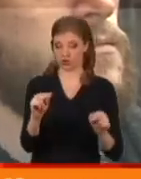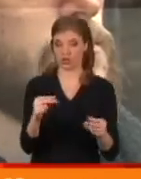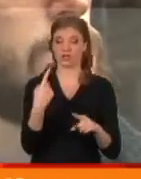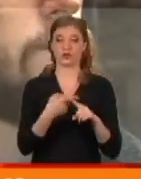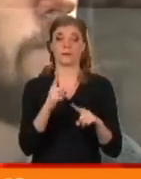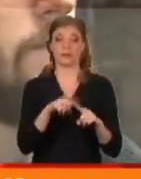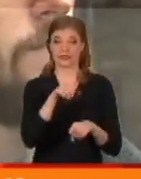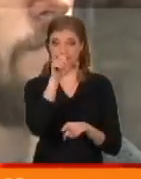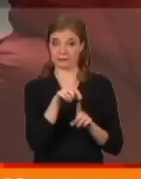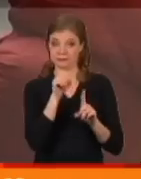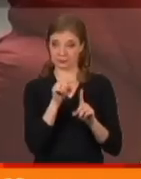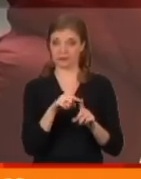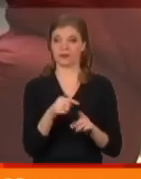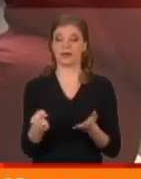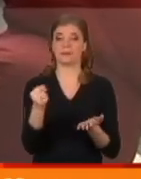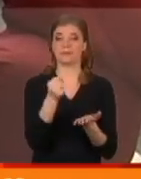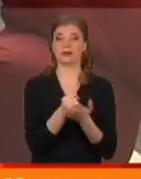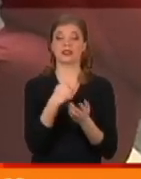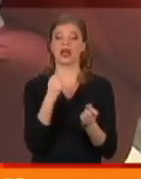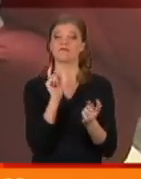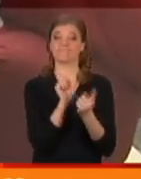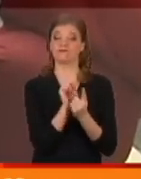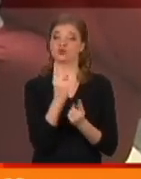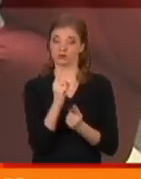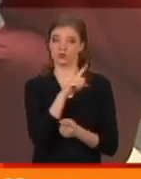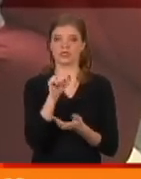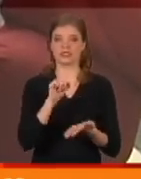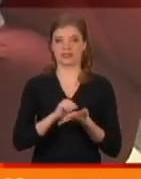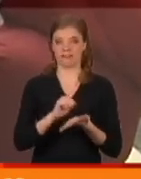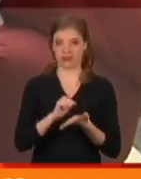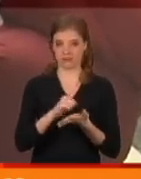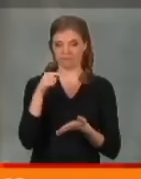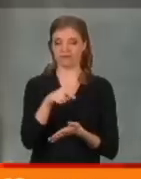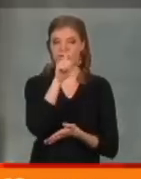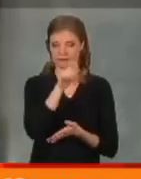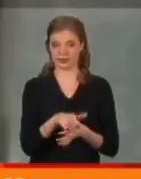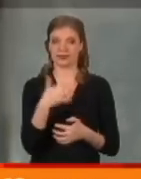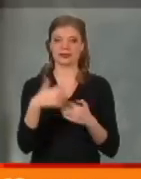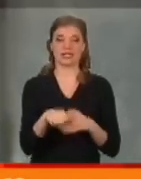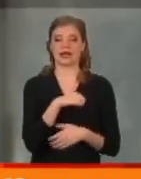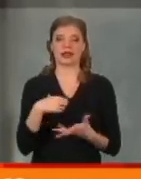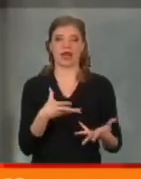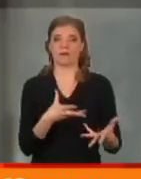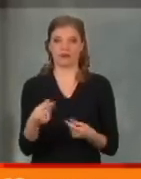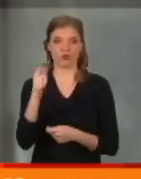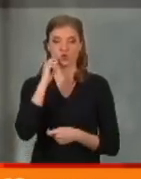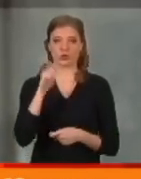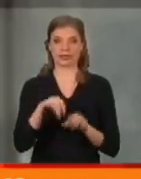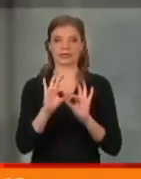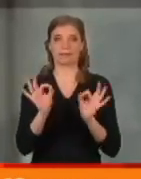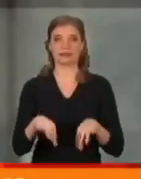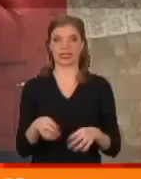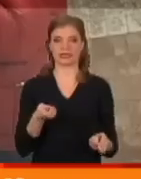Це Костянтин Дорошенко. Призначили з ним зустріч, бо за версією видання Art Ukraine, він серед найвпливовіших українських